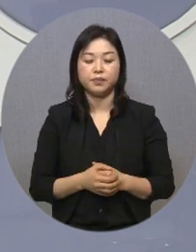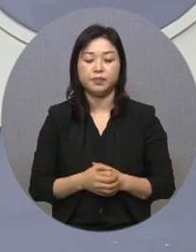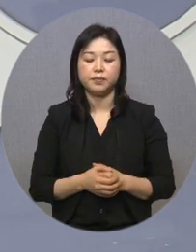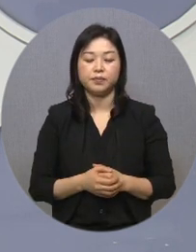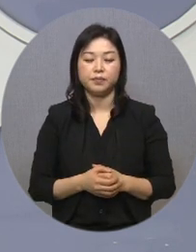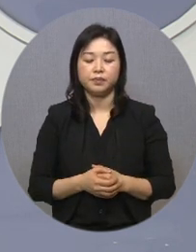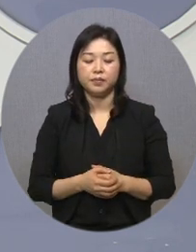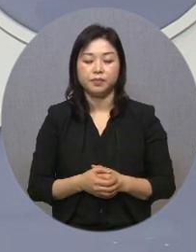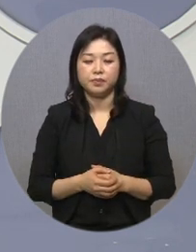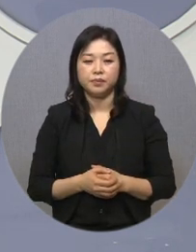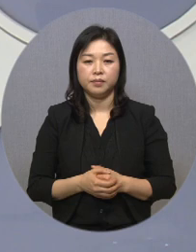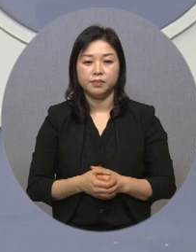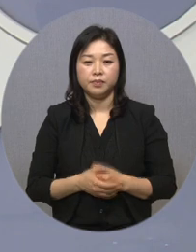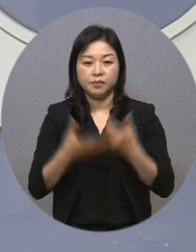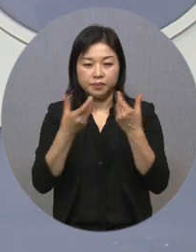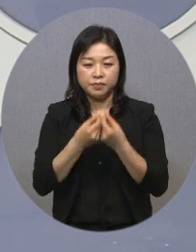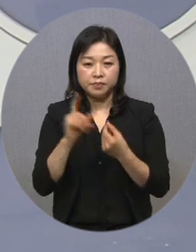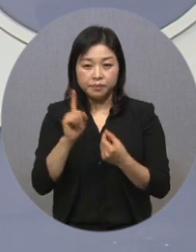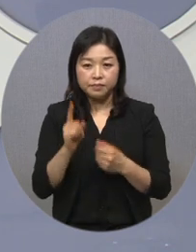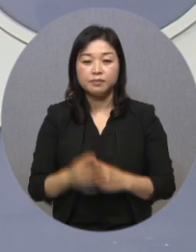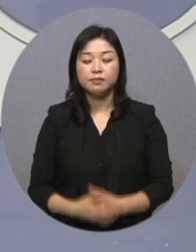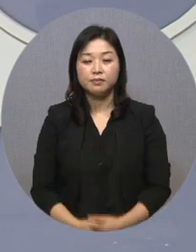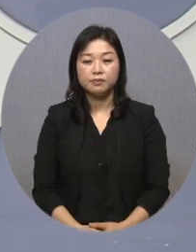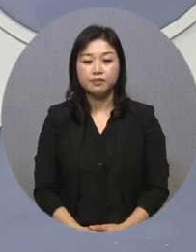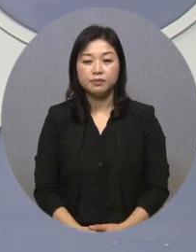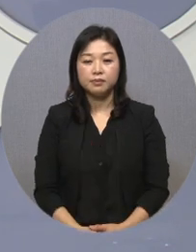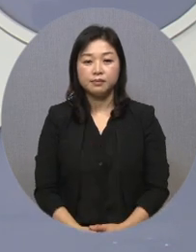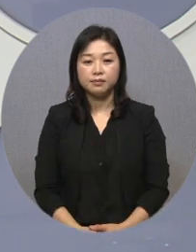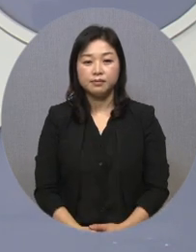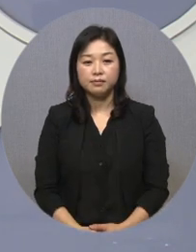사례를 말씀을 좀 드린다라고 하면